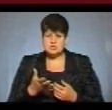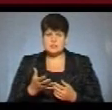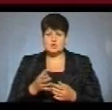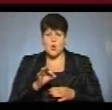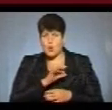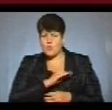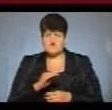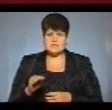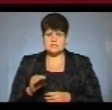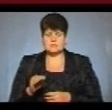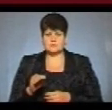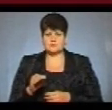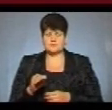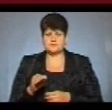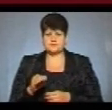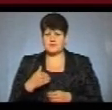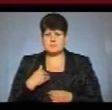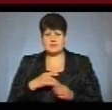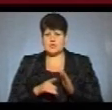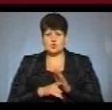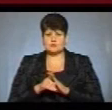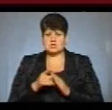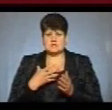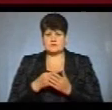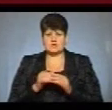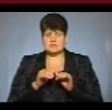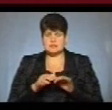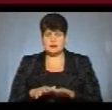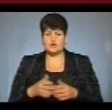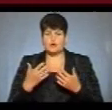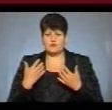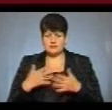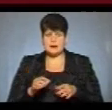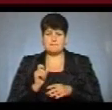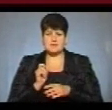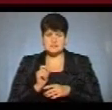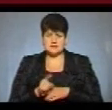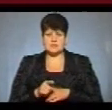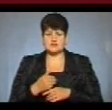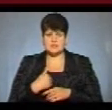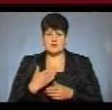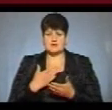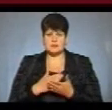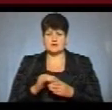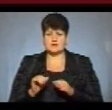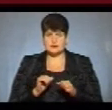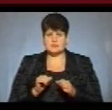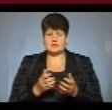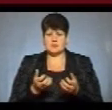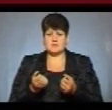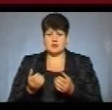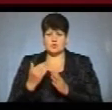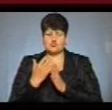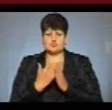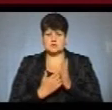офіційно ми не розпочали свою діяльність. Хоча вже призначений, я, зокрема, керівником, набирається штаб. Тобто